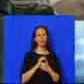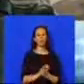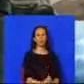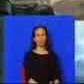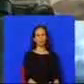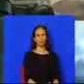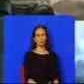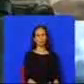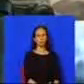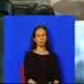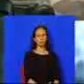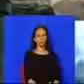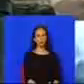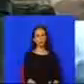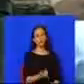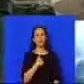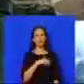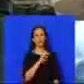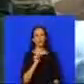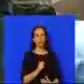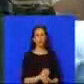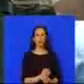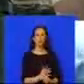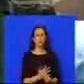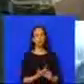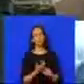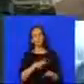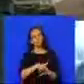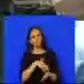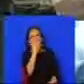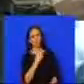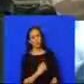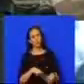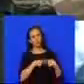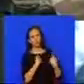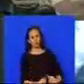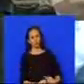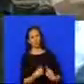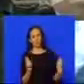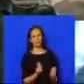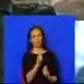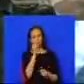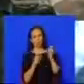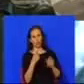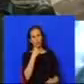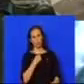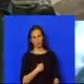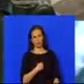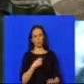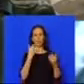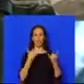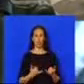ו... הייתי לוקחת ללב כל דבר שאנשים היו אומרים לי. היום אני